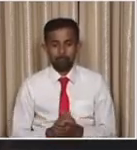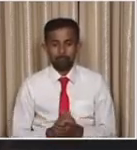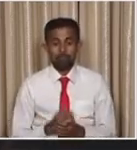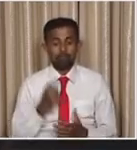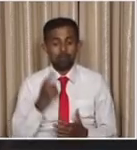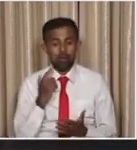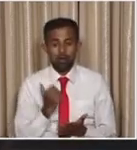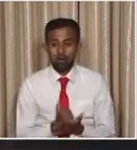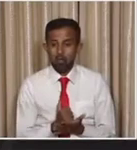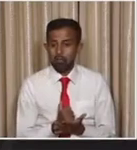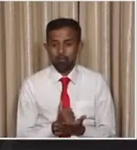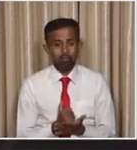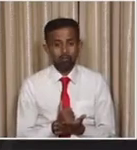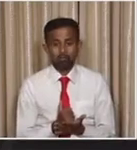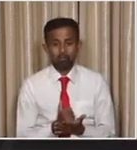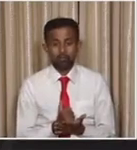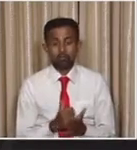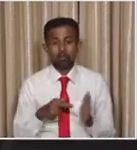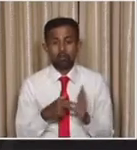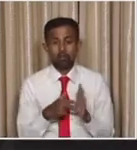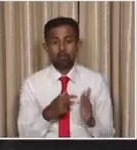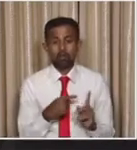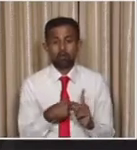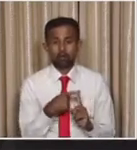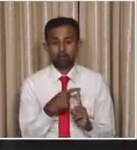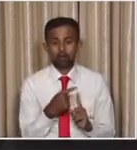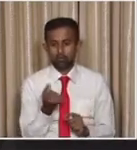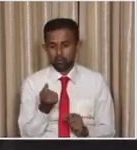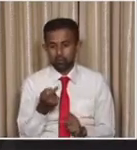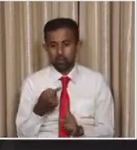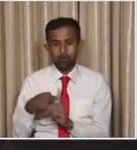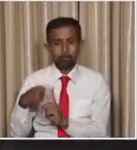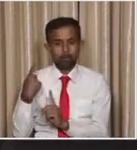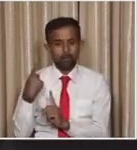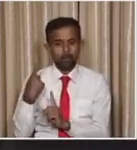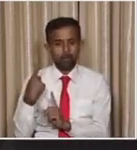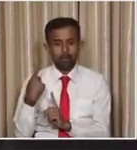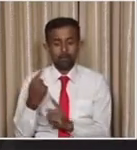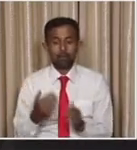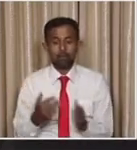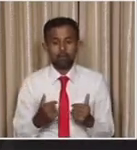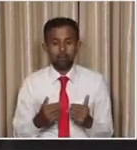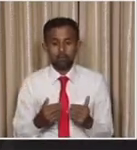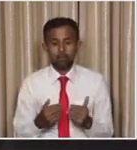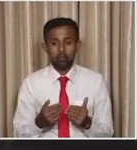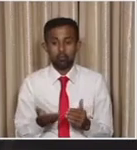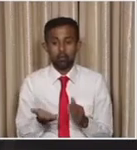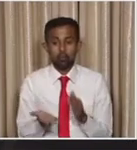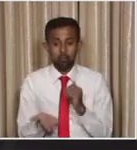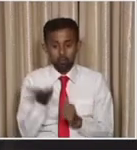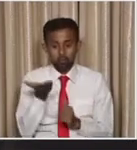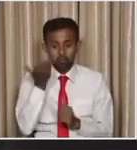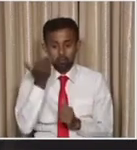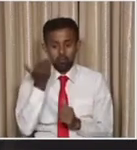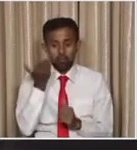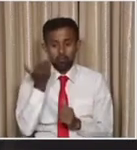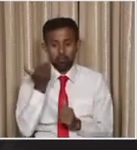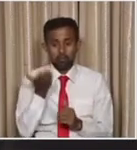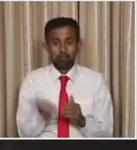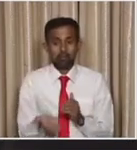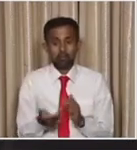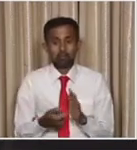අමාරු අඩියක තිබ්බ ආර්ථිකය කිසියම් මට්ටමකට ගෙනැවිලා එතනින් තව අඩියක් ඉස්සරහට යන්න